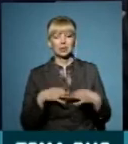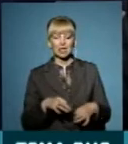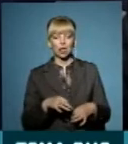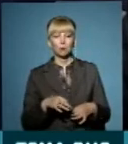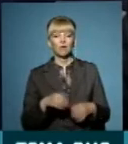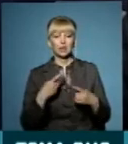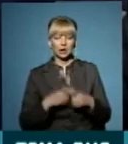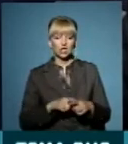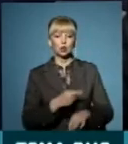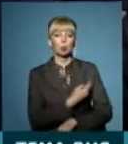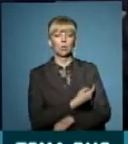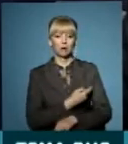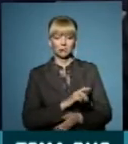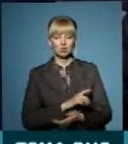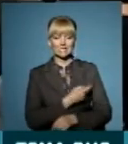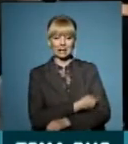санітарному стані.